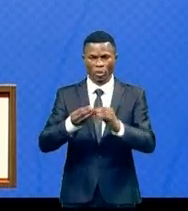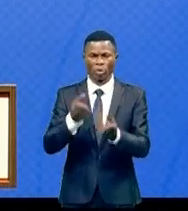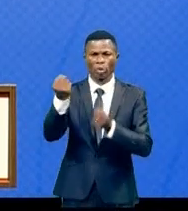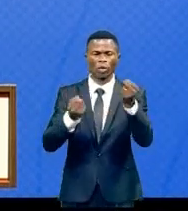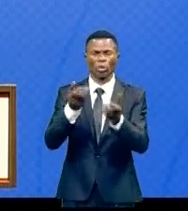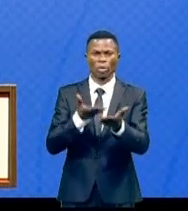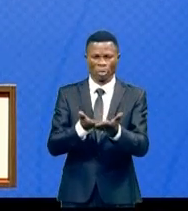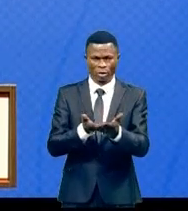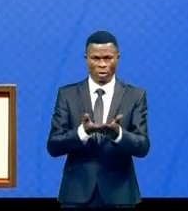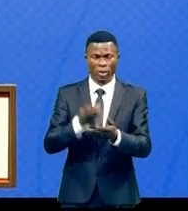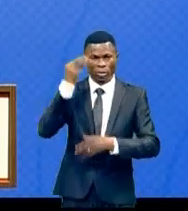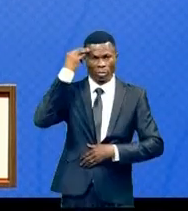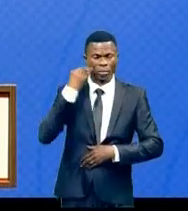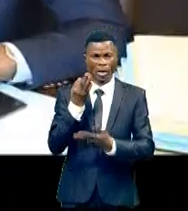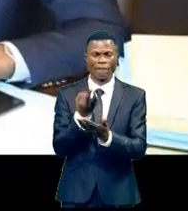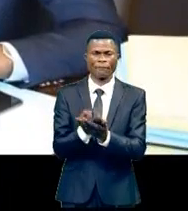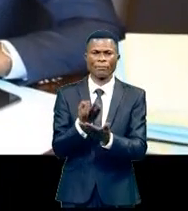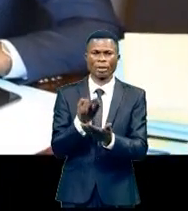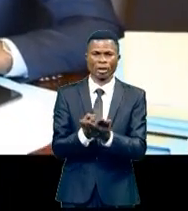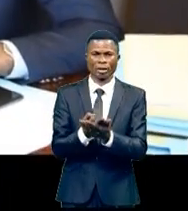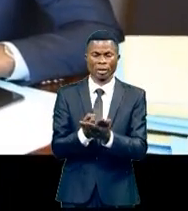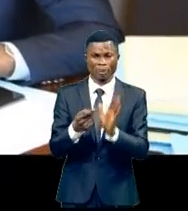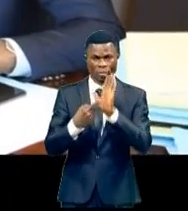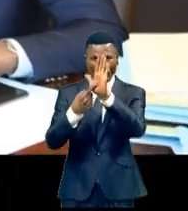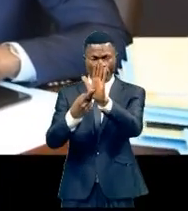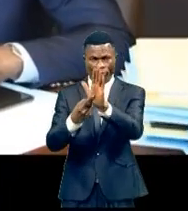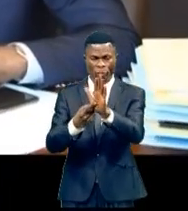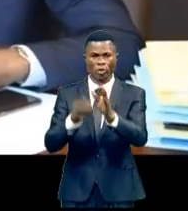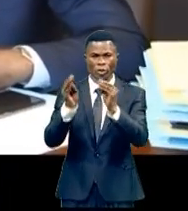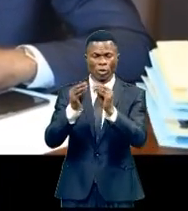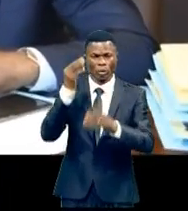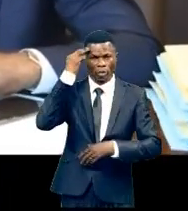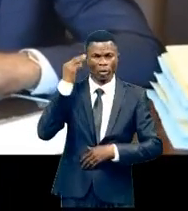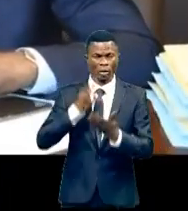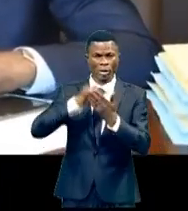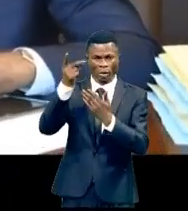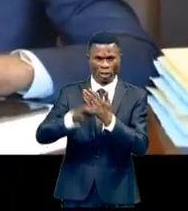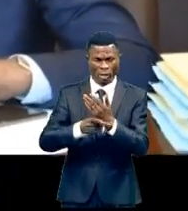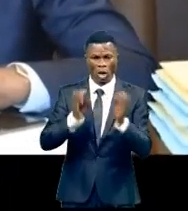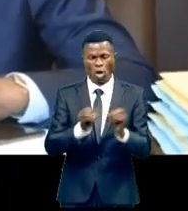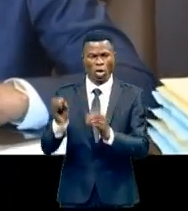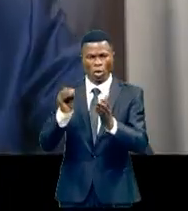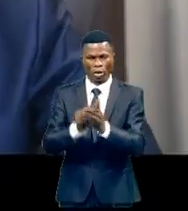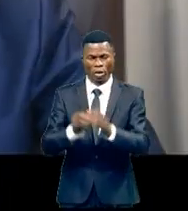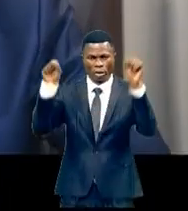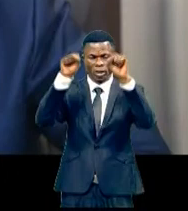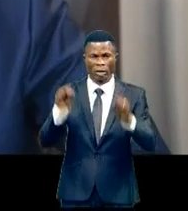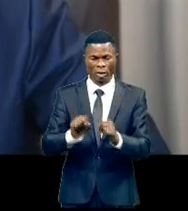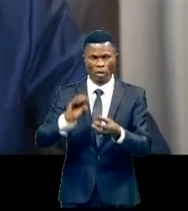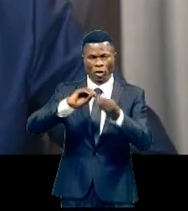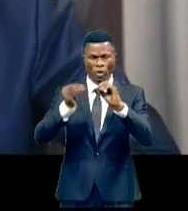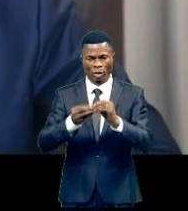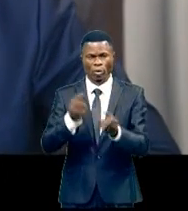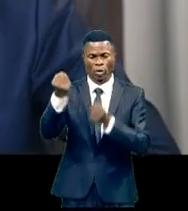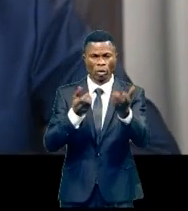véhicules. Le ministre des Finances a présenté au Conseil le plan des réorganisations du système d'immatriculation